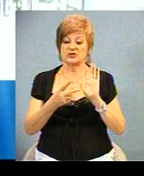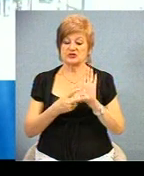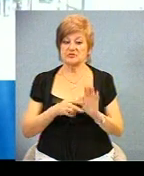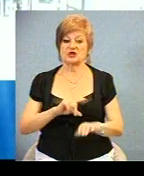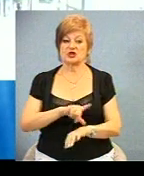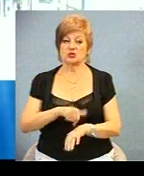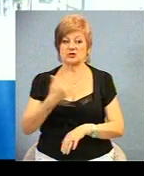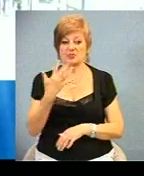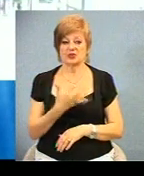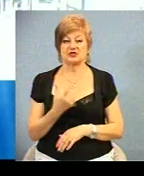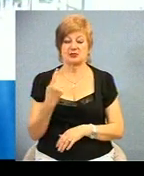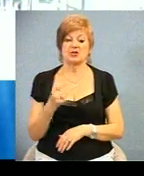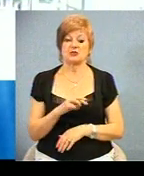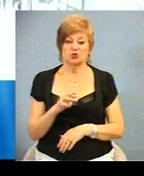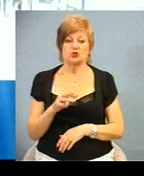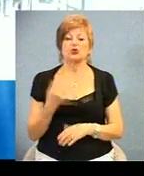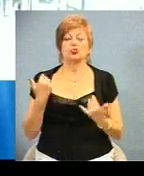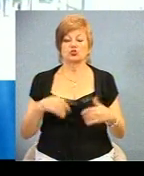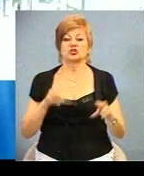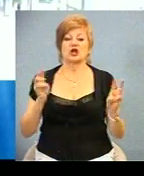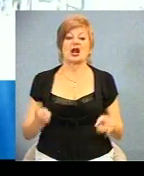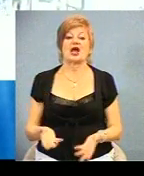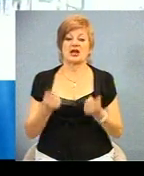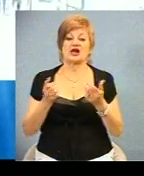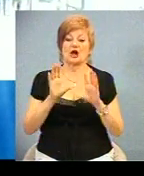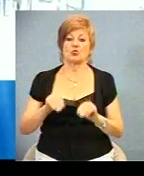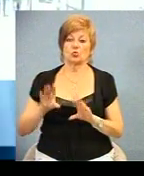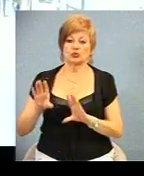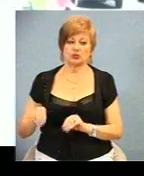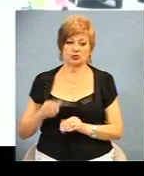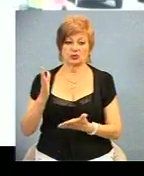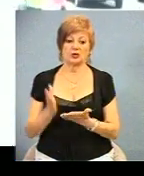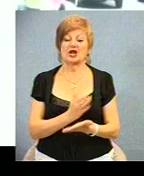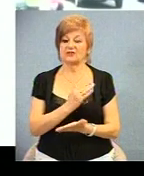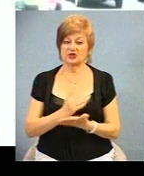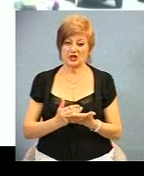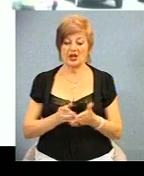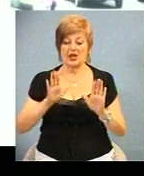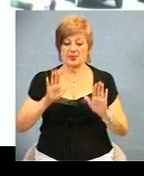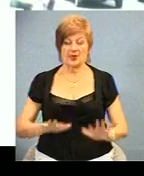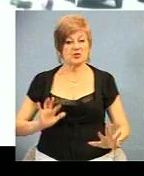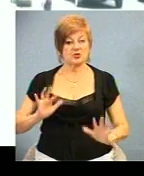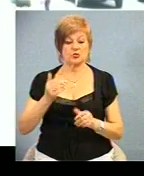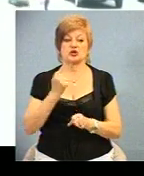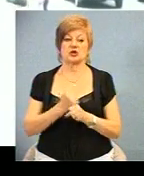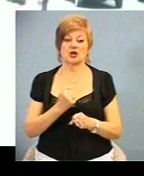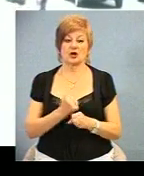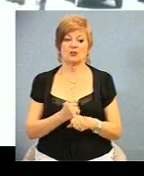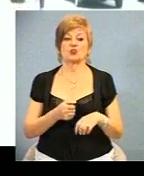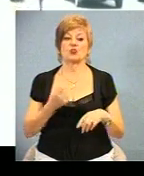17 годині 51 хвилині рятувальники ліквідували загорання. На місці події працювало